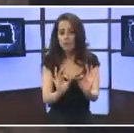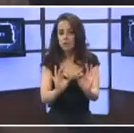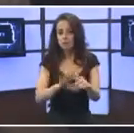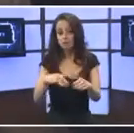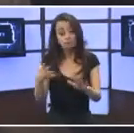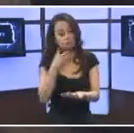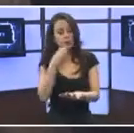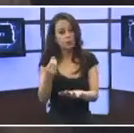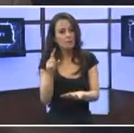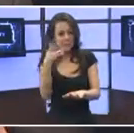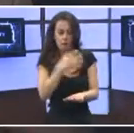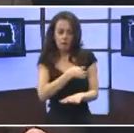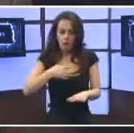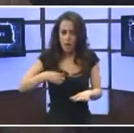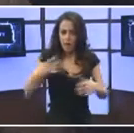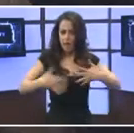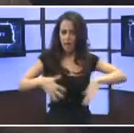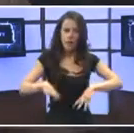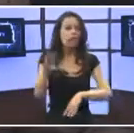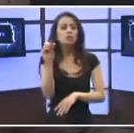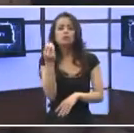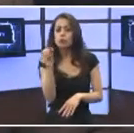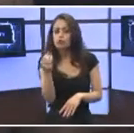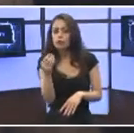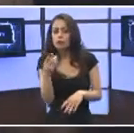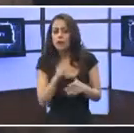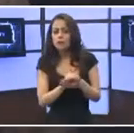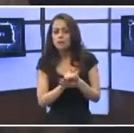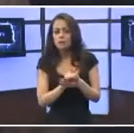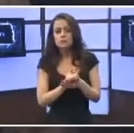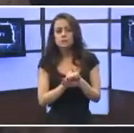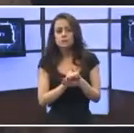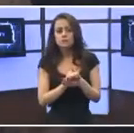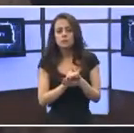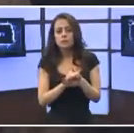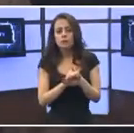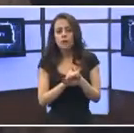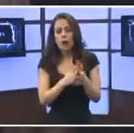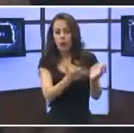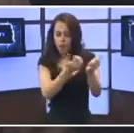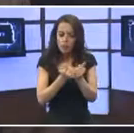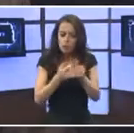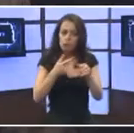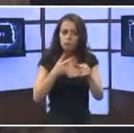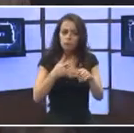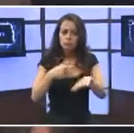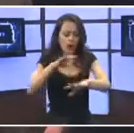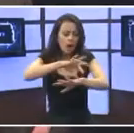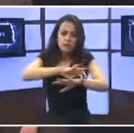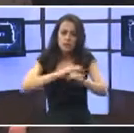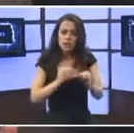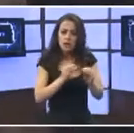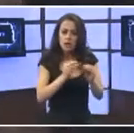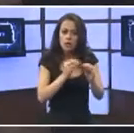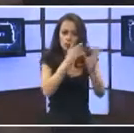Bir tane anne iki tane engelli çocuğunu iki koltuğun altına alıyor ve hastaneye götürüyor. İmkan da